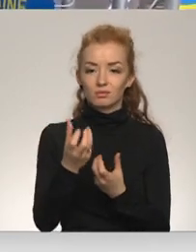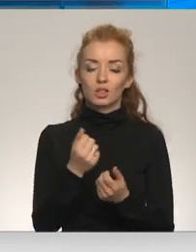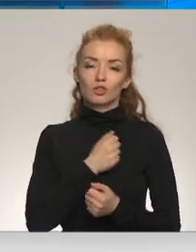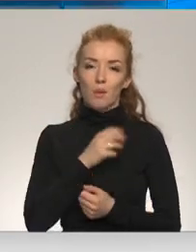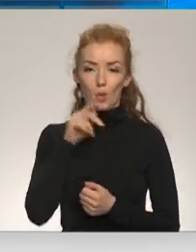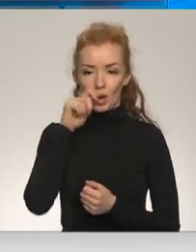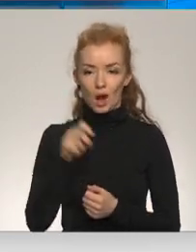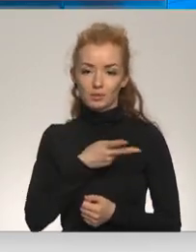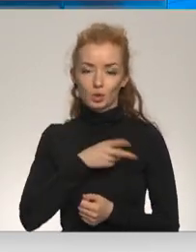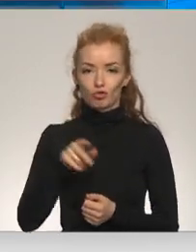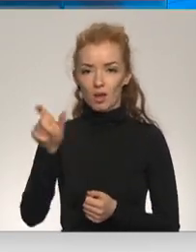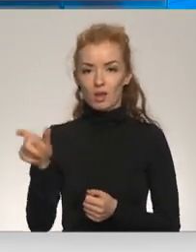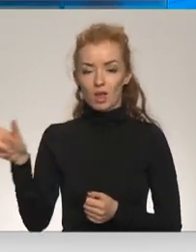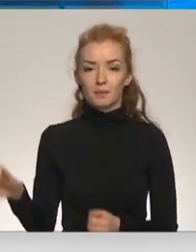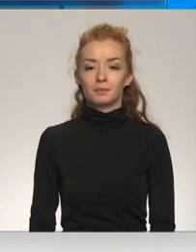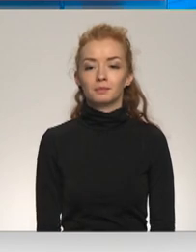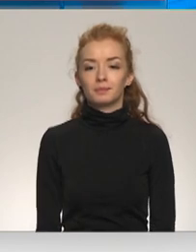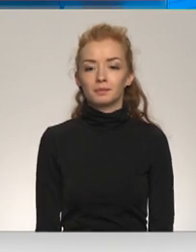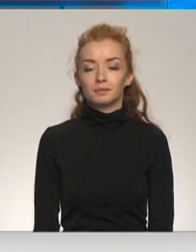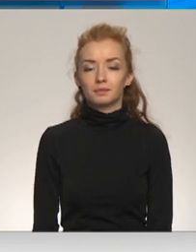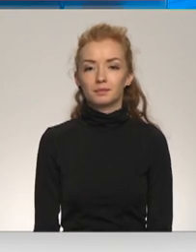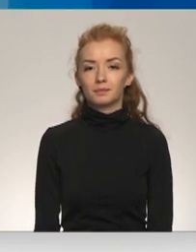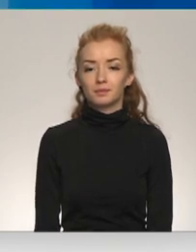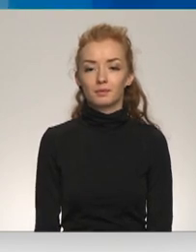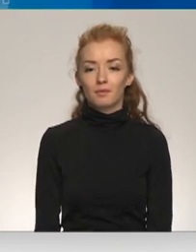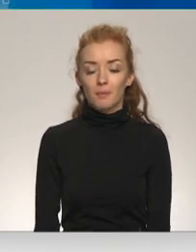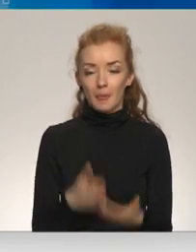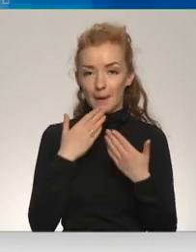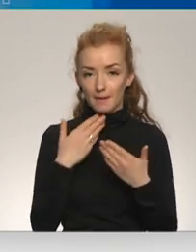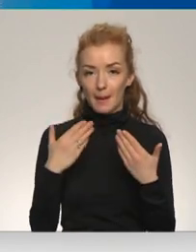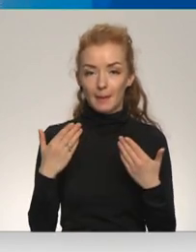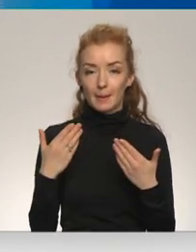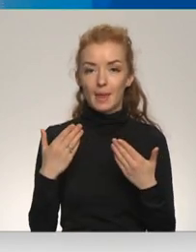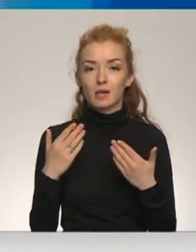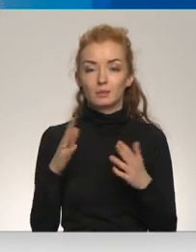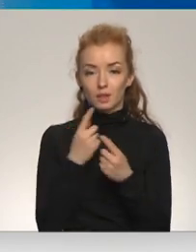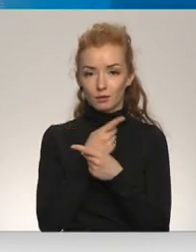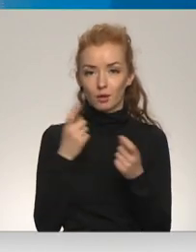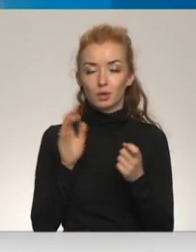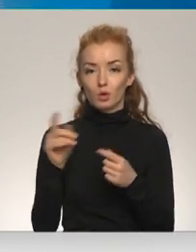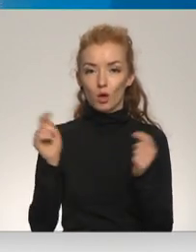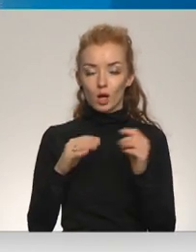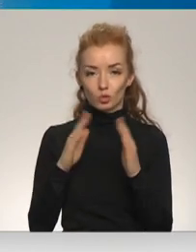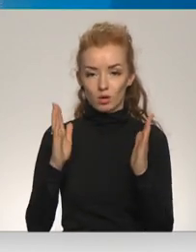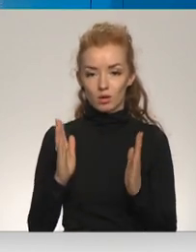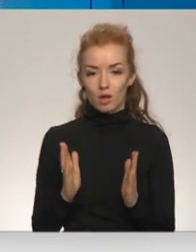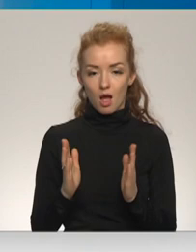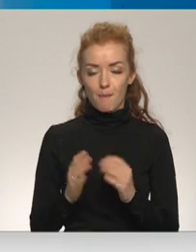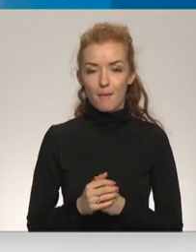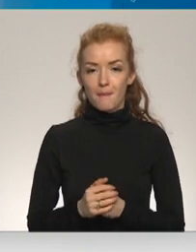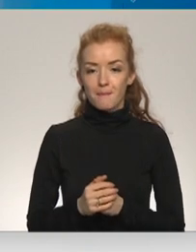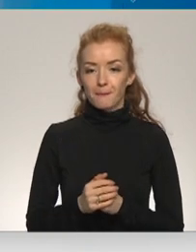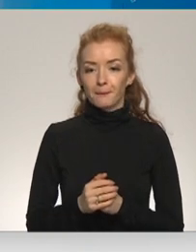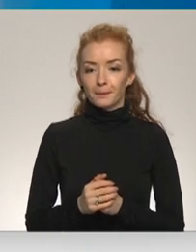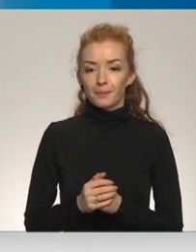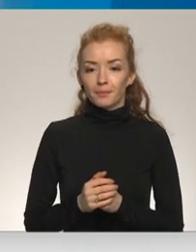tagad kolēģi ar jums. Paldies tev, Madara. Tā bija mūsu kolēģi Madara Līcīte pie kongresa nama. Jā, un paturpinot vīru